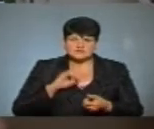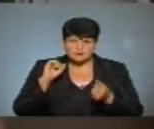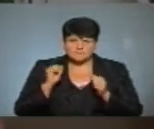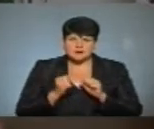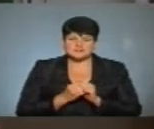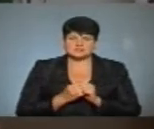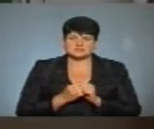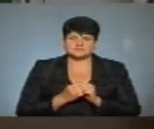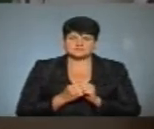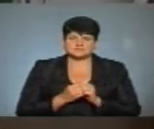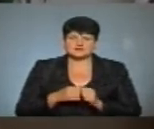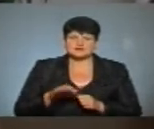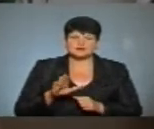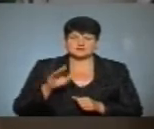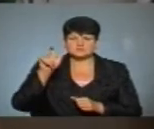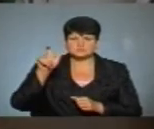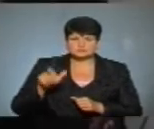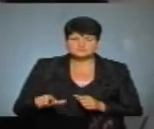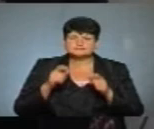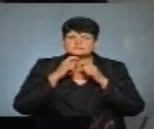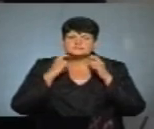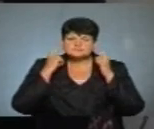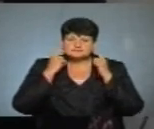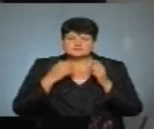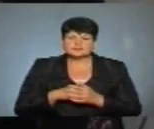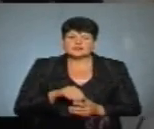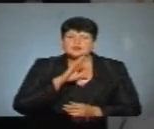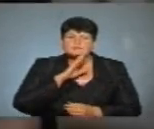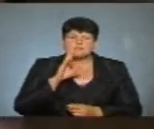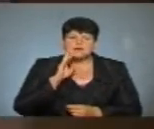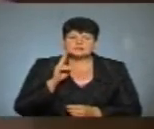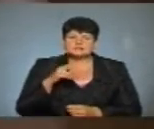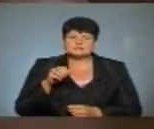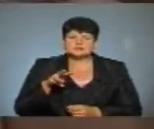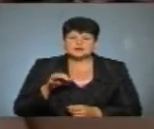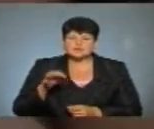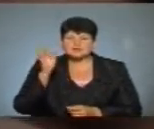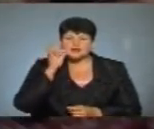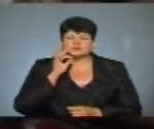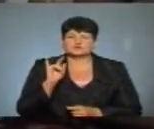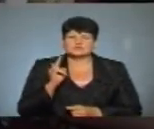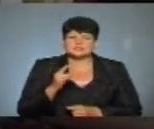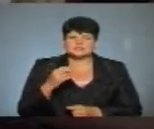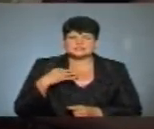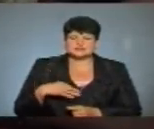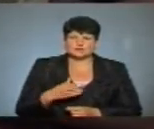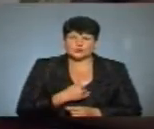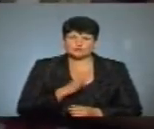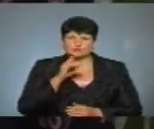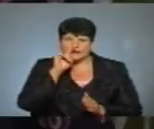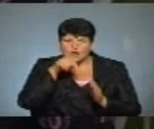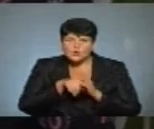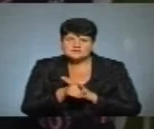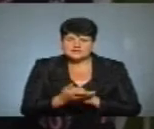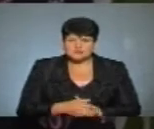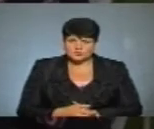пам'ятають. Чоловік-улипка називали його. Мати Дмитра Алла Лабуткіна пригадує, у дитинстві син хотів стати розвідником.